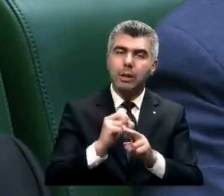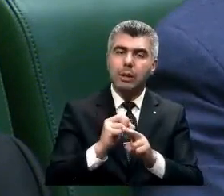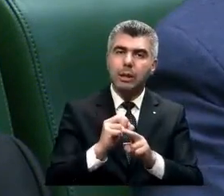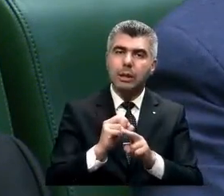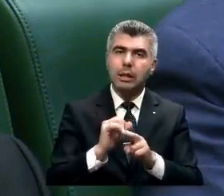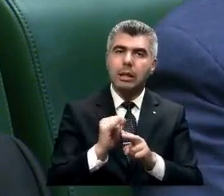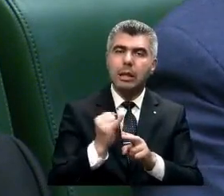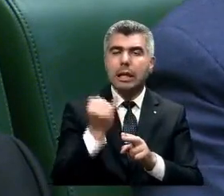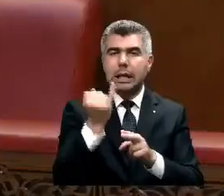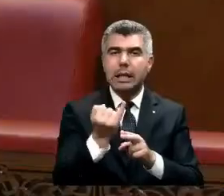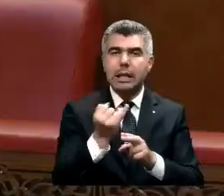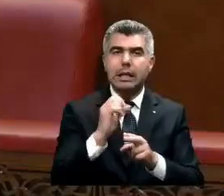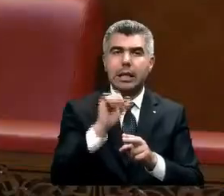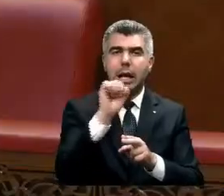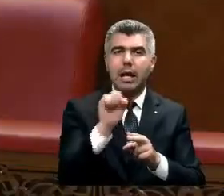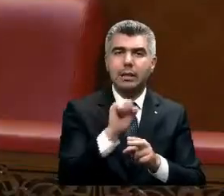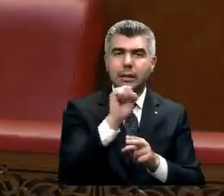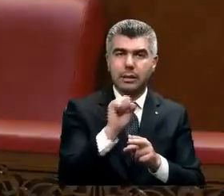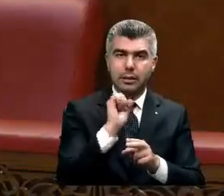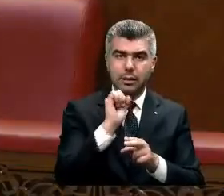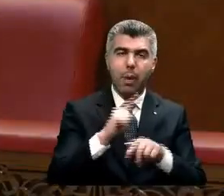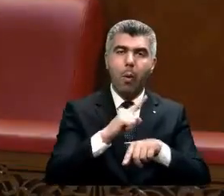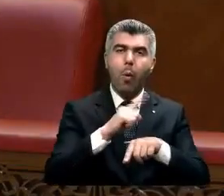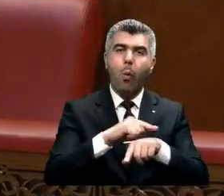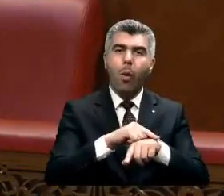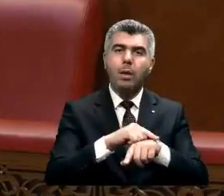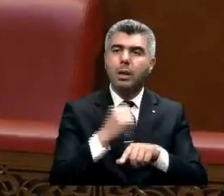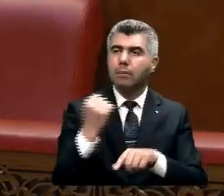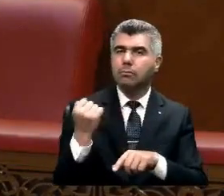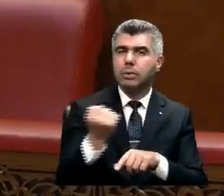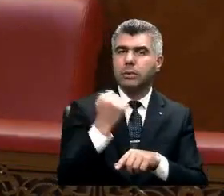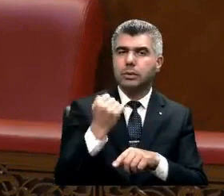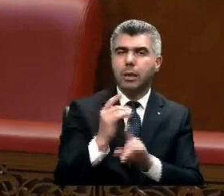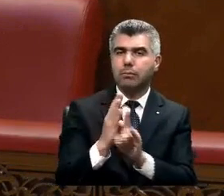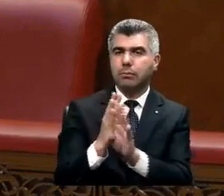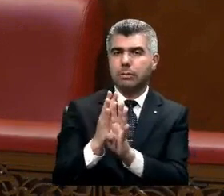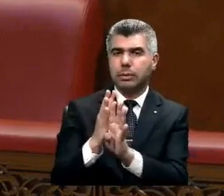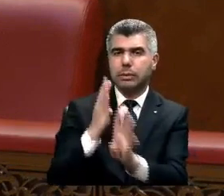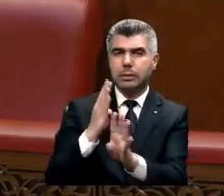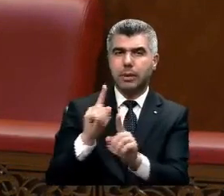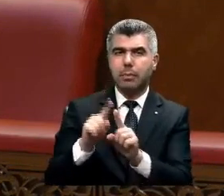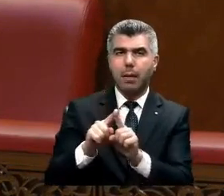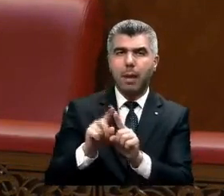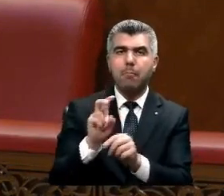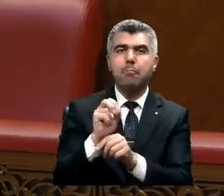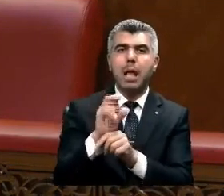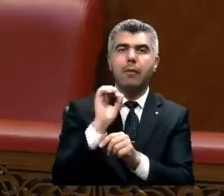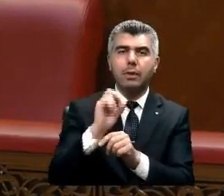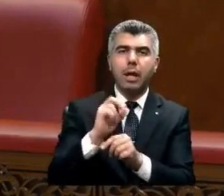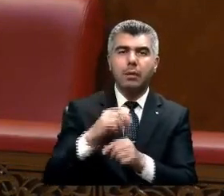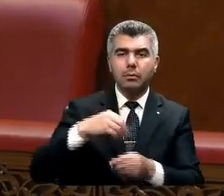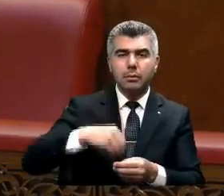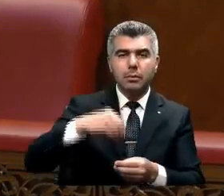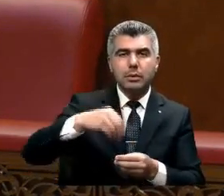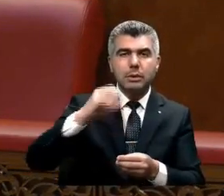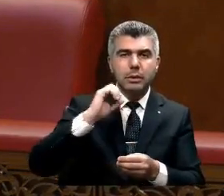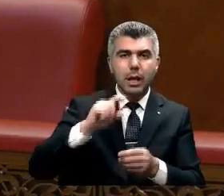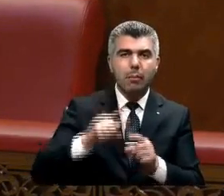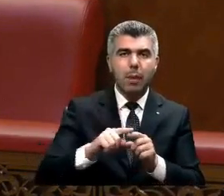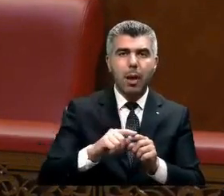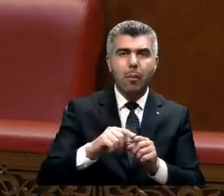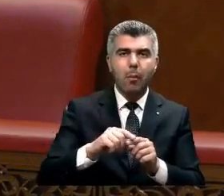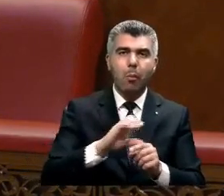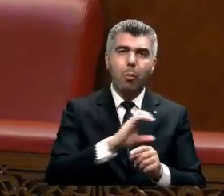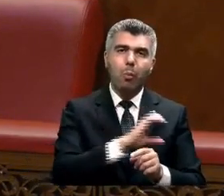والتي بفضلها تم تقليص الوقت الذي يقضيه المسافرون خلال المرورهم بنقاط المراقبه الامنيه عند الوصول